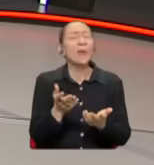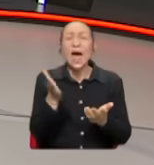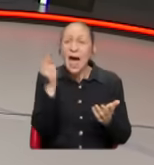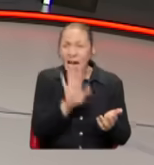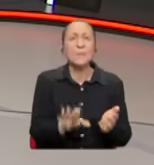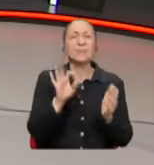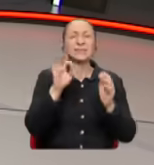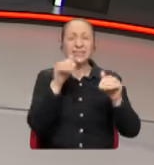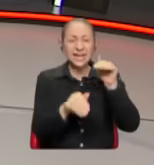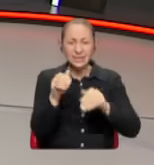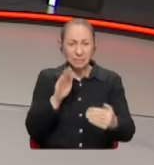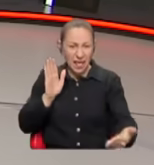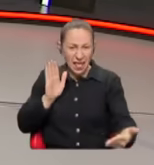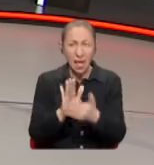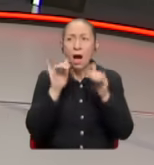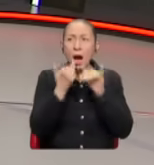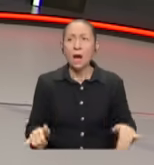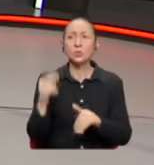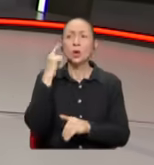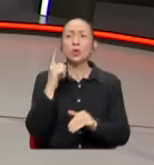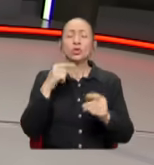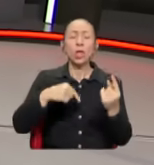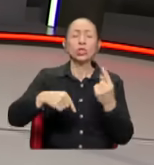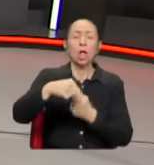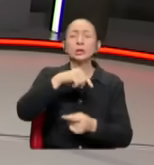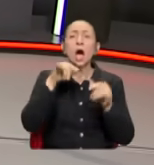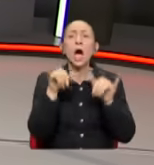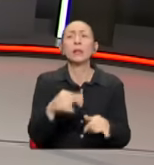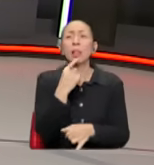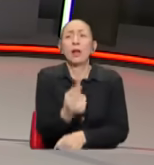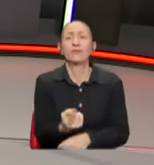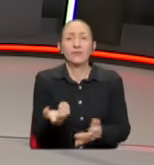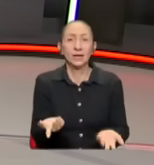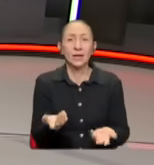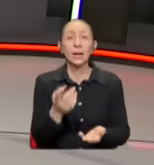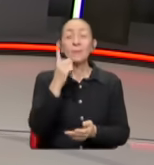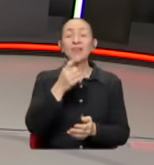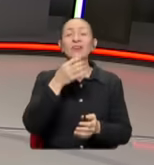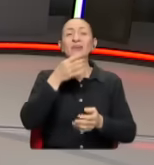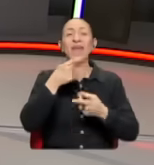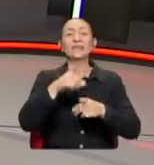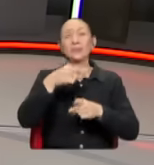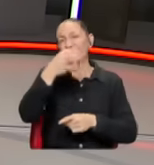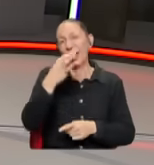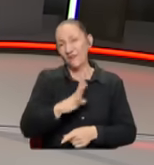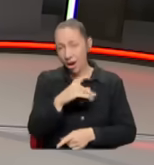seçim döneminde aynı şeyleri duymaya başladık. Dön dolaş aynı laflar. Onu dedim ya. Şimdi bir fıkra var.